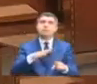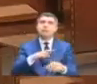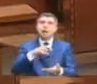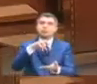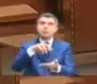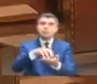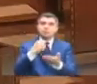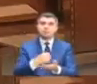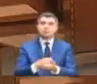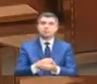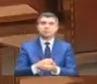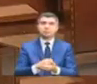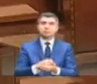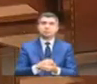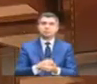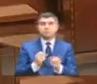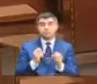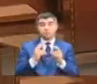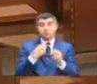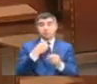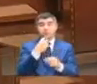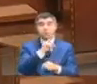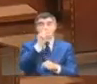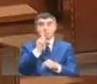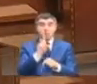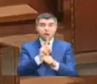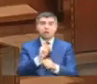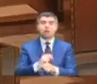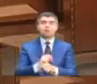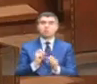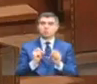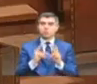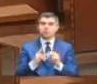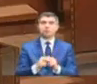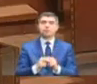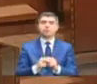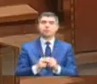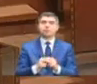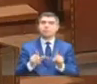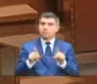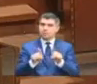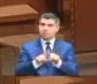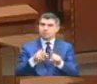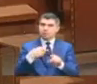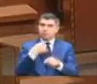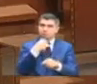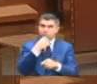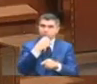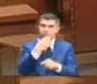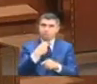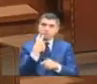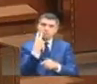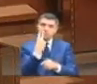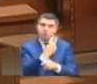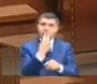مع اخرين وكما انتبهش هذا. كنشكركم على هذا السؤال، كان كيمكن لي نقول لكم بالنسبه كيفاش كننظروا لهذا